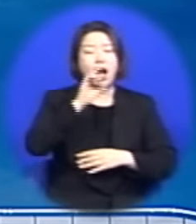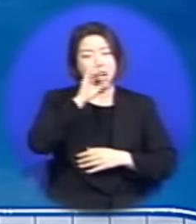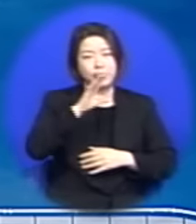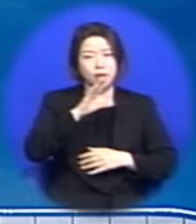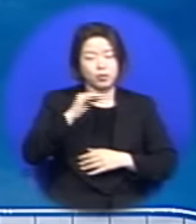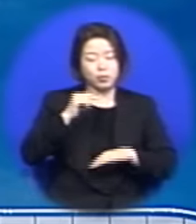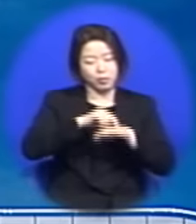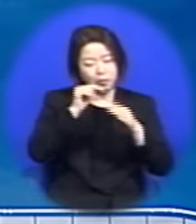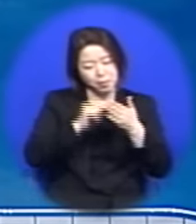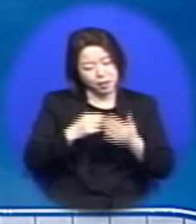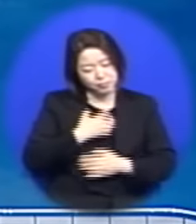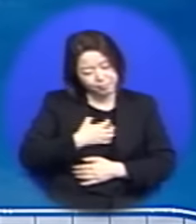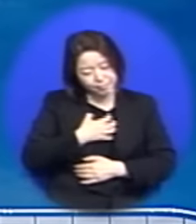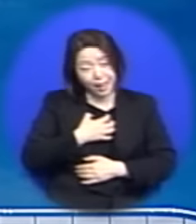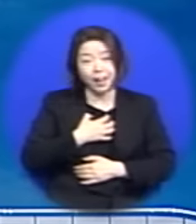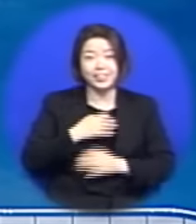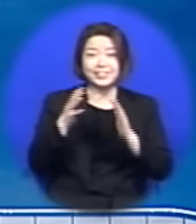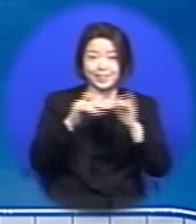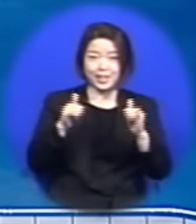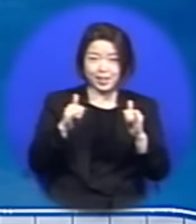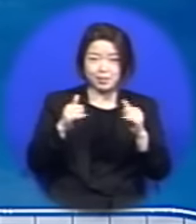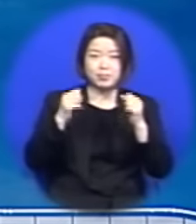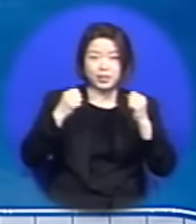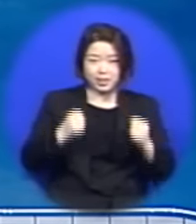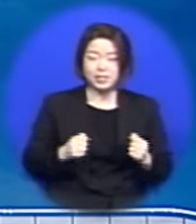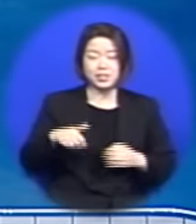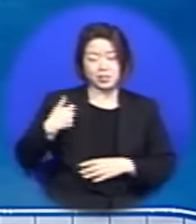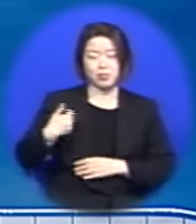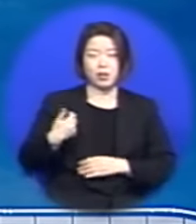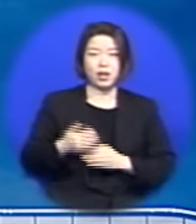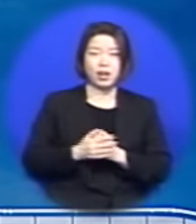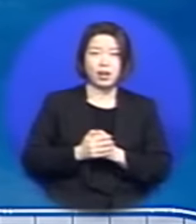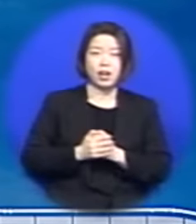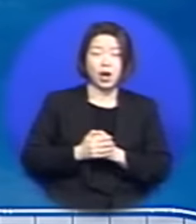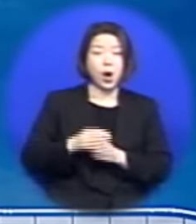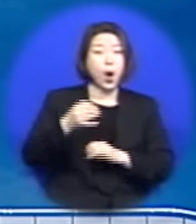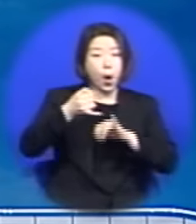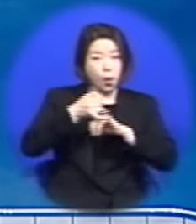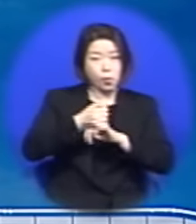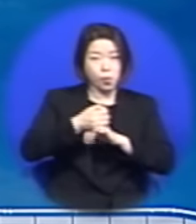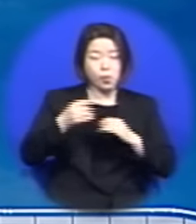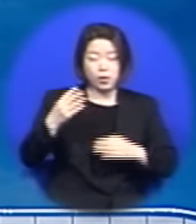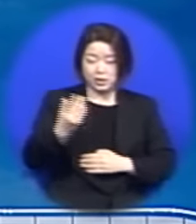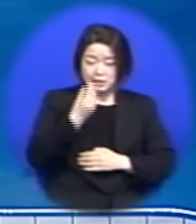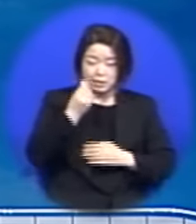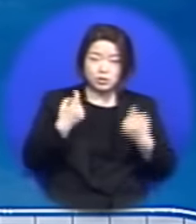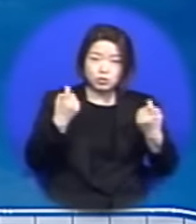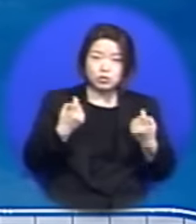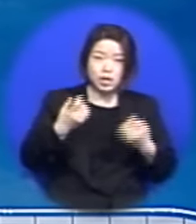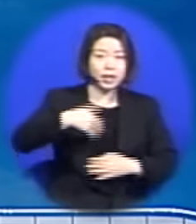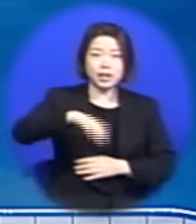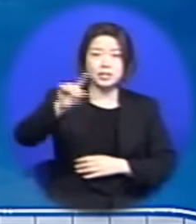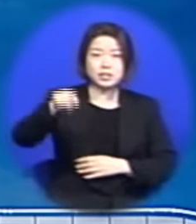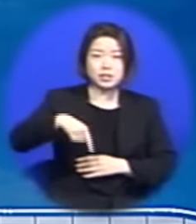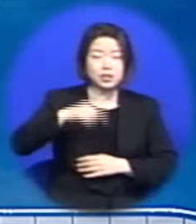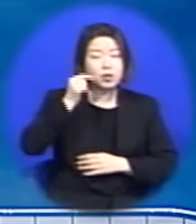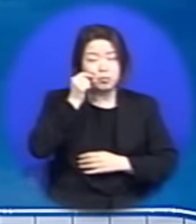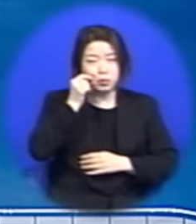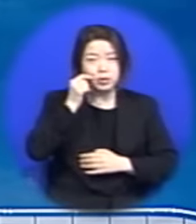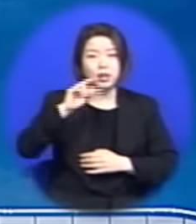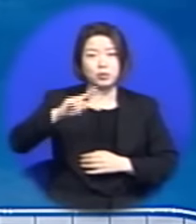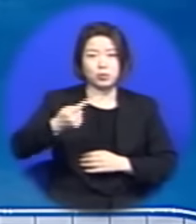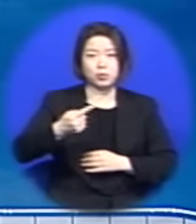으시는 분이 계실지 모르겠는데 혹 성지순례 가지 못한다 하더라도 우리에게는 사실 그렇게 큰